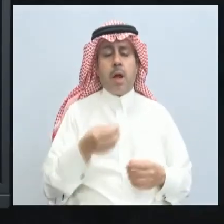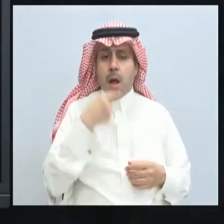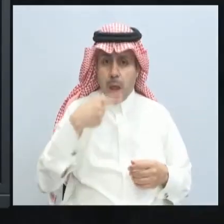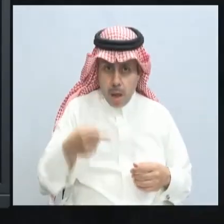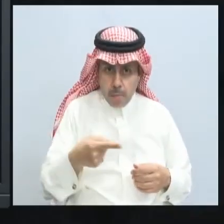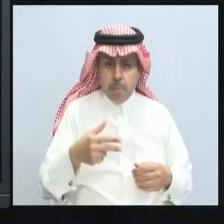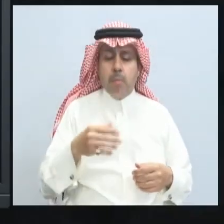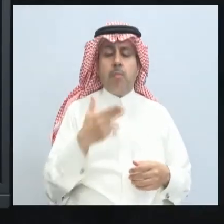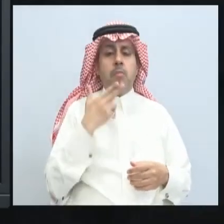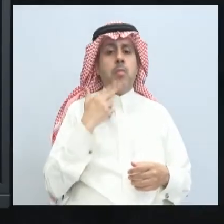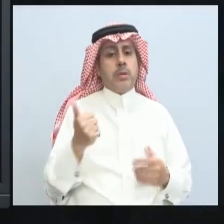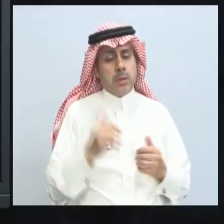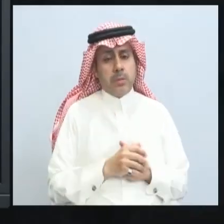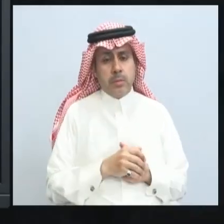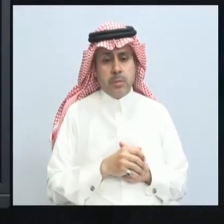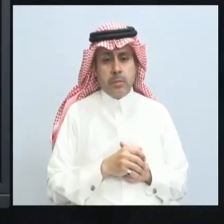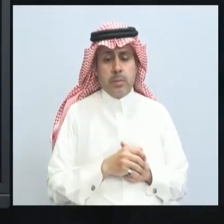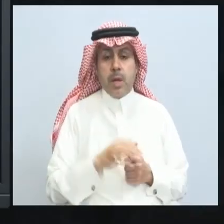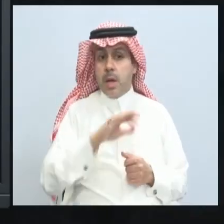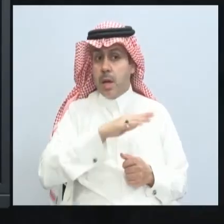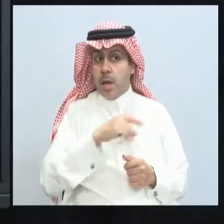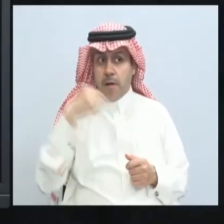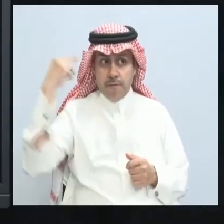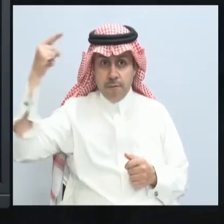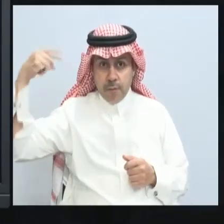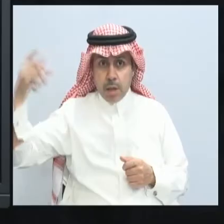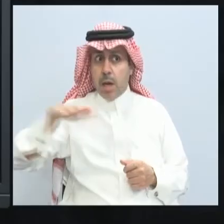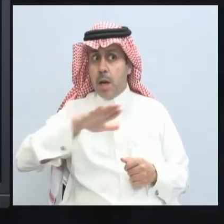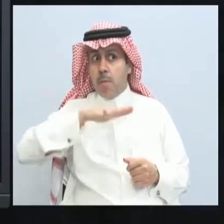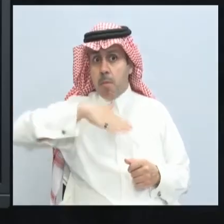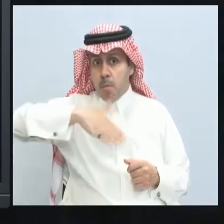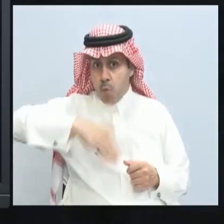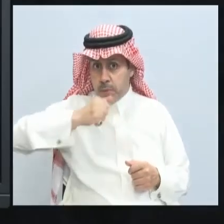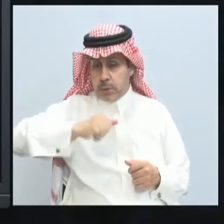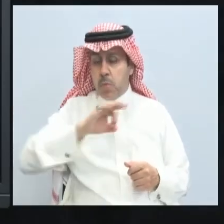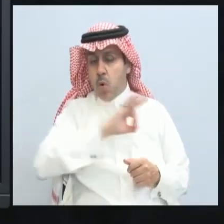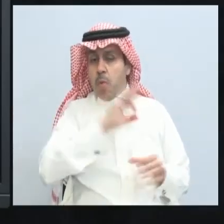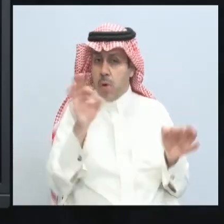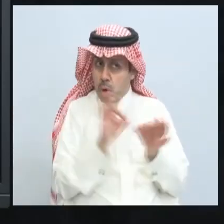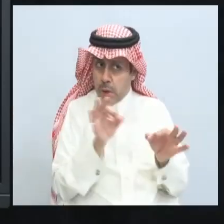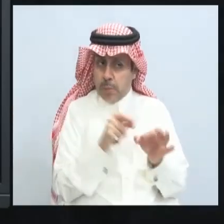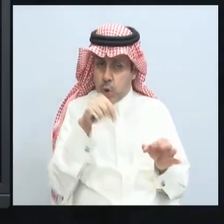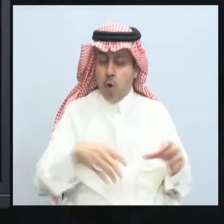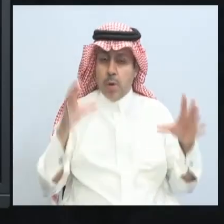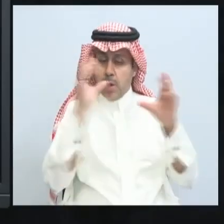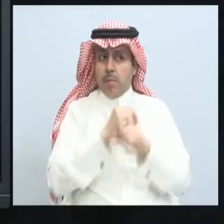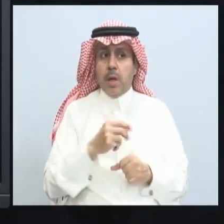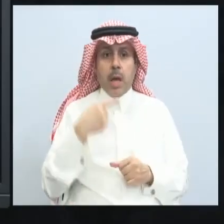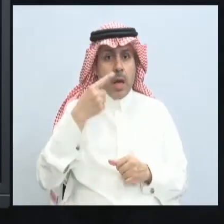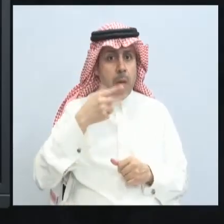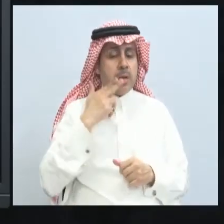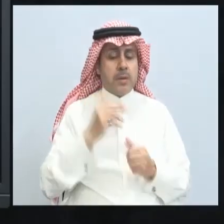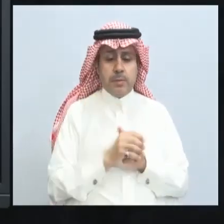فاجاهدها ان النبي ي يحبه وانه سيكون بالقرب منه صلى الله عليه وسلم